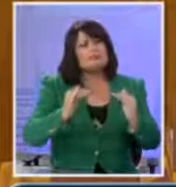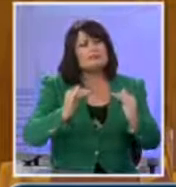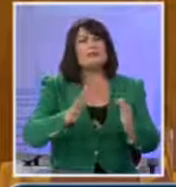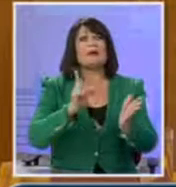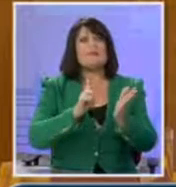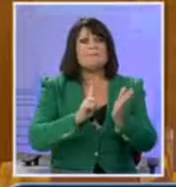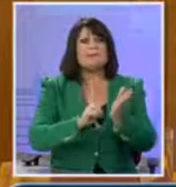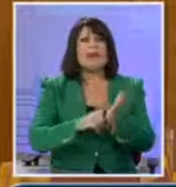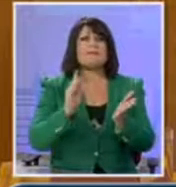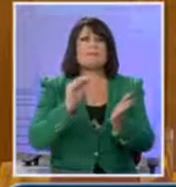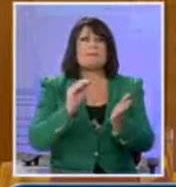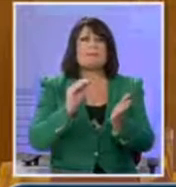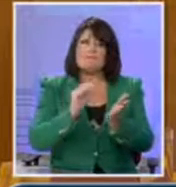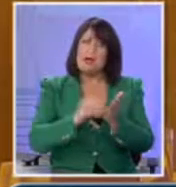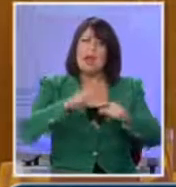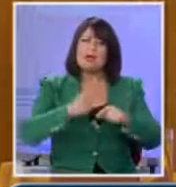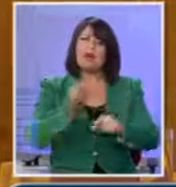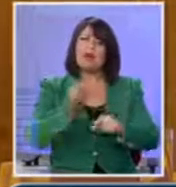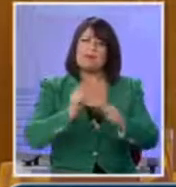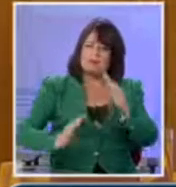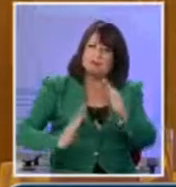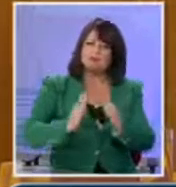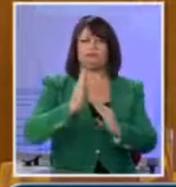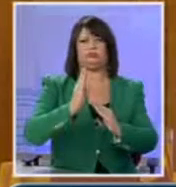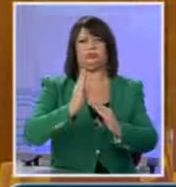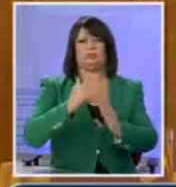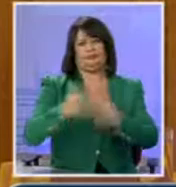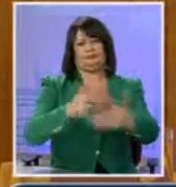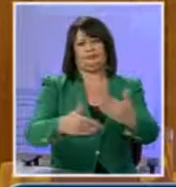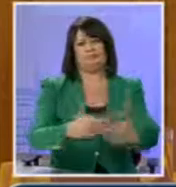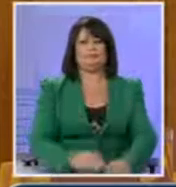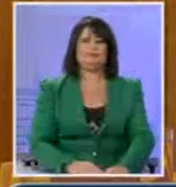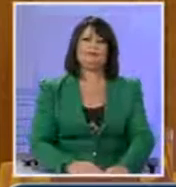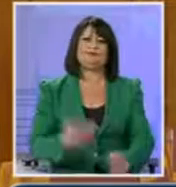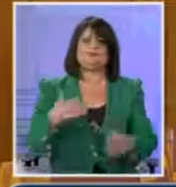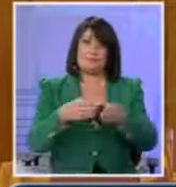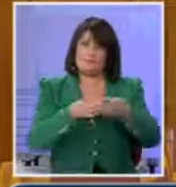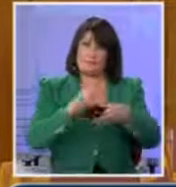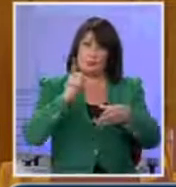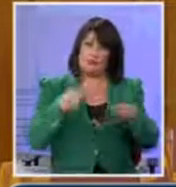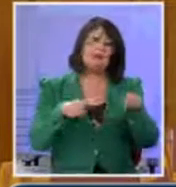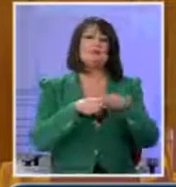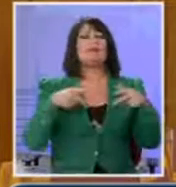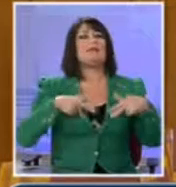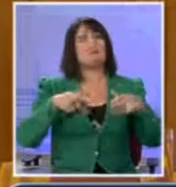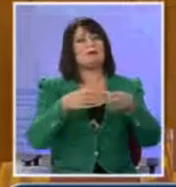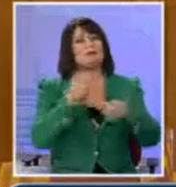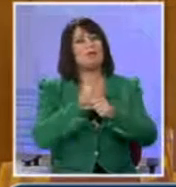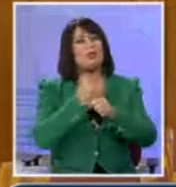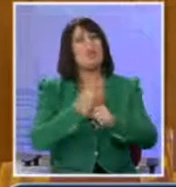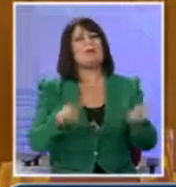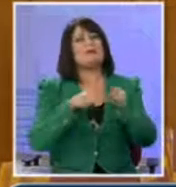την επανεκκίνηση της οικονομίας. Όσο όλοι μαζί στην κυβέρνηση εργαζόμαστε για τη